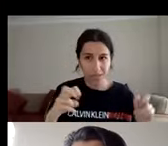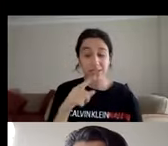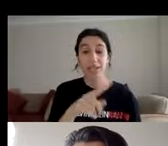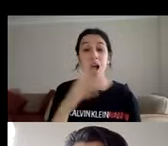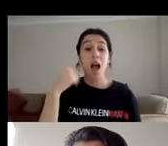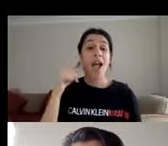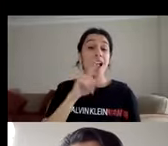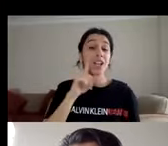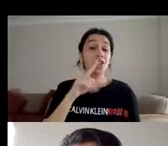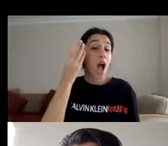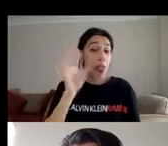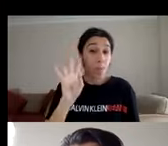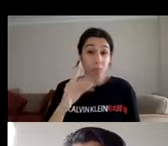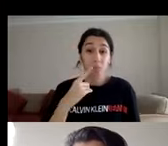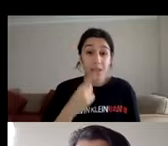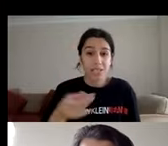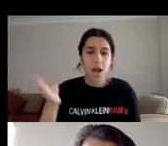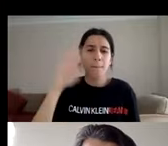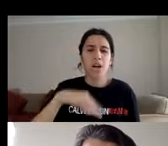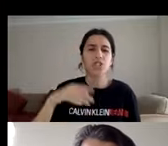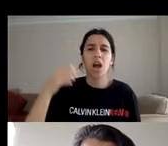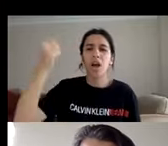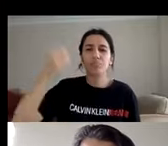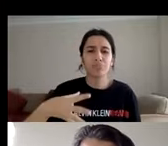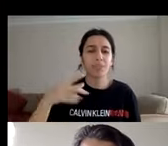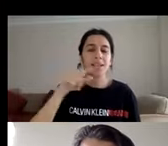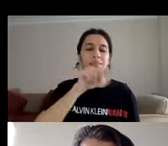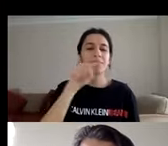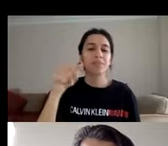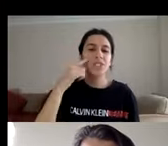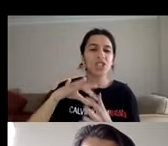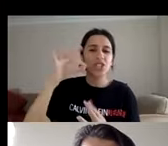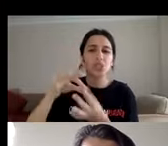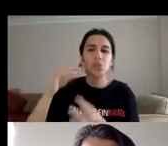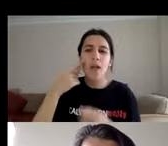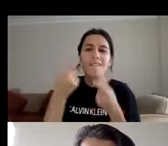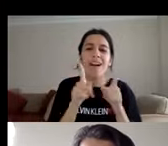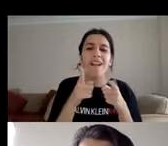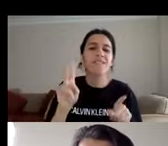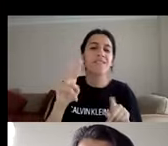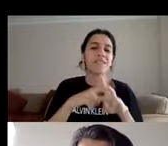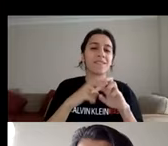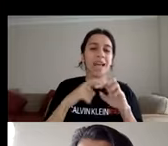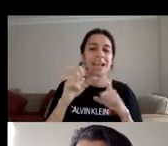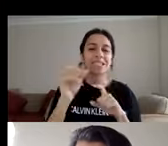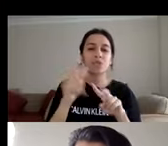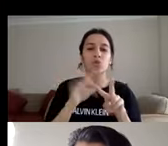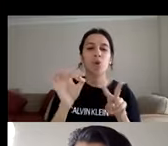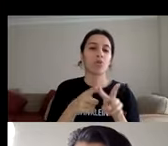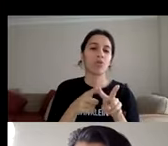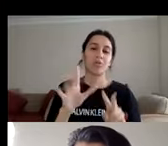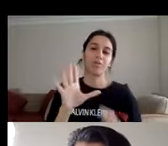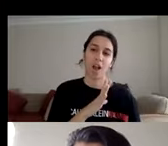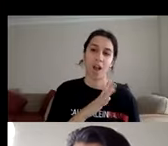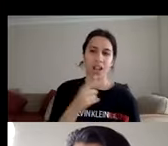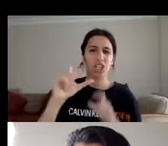uygun versiyonu da var. Yöneticiler için ayrı bir versiyonu var, yazılımcılar için ayrı bir versiyonu var. Yani cevap bulmak